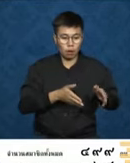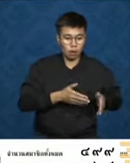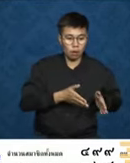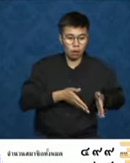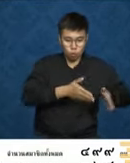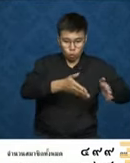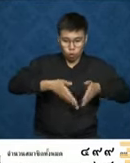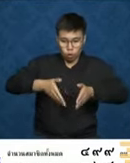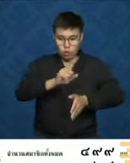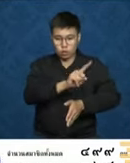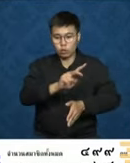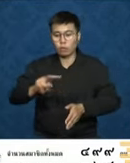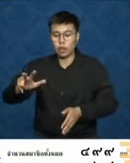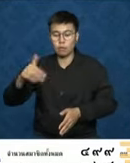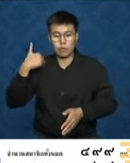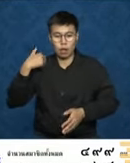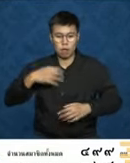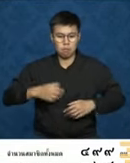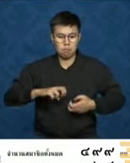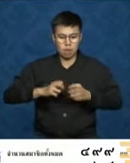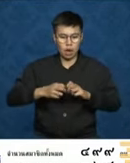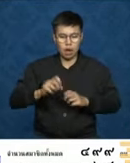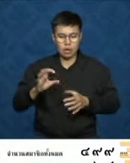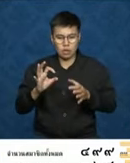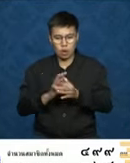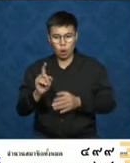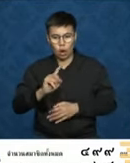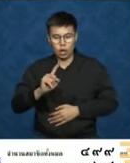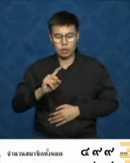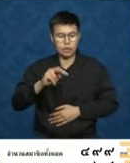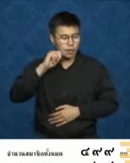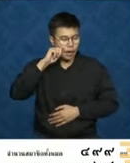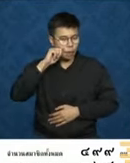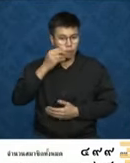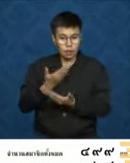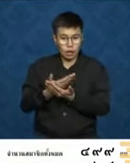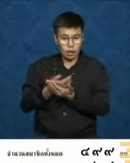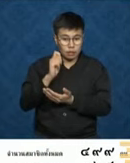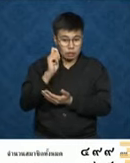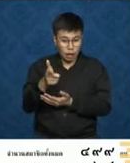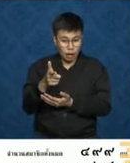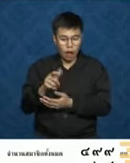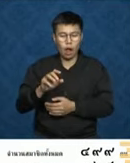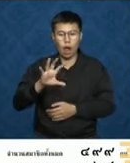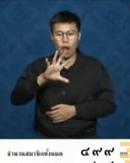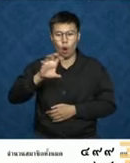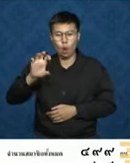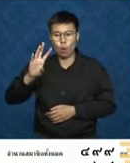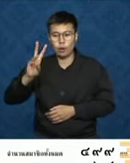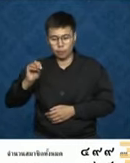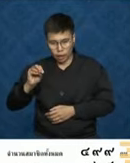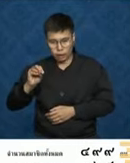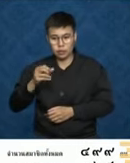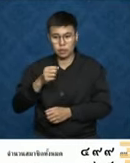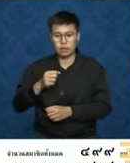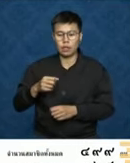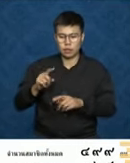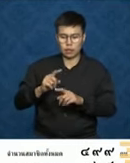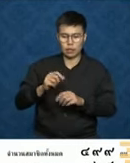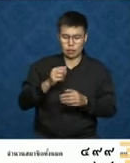ว่าได้รับความเดือดร้อนจากการใช้น้ำจะต้องจ่ายค่าน้ำไร่ละ 560บาททำให้พี่น้อง